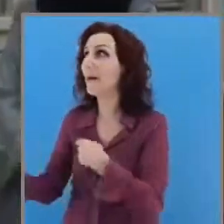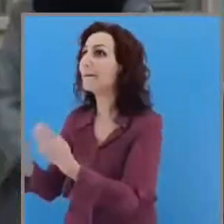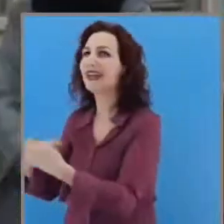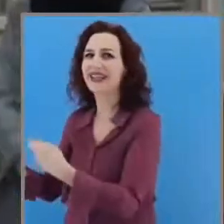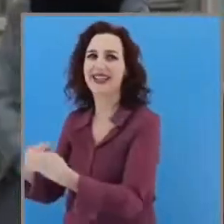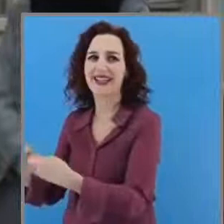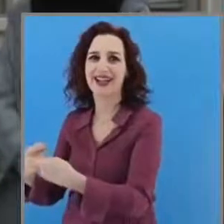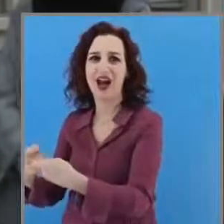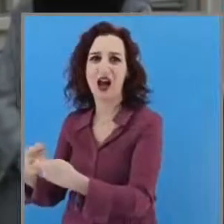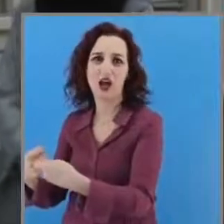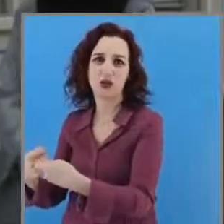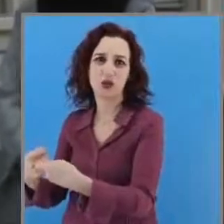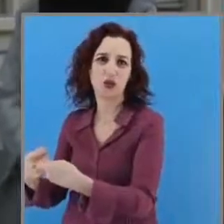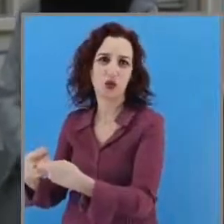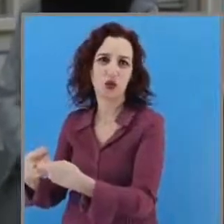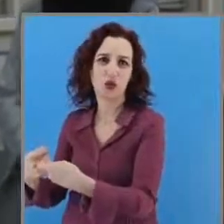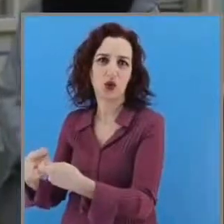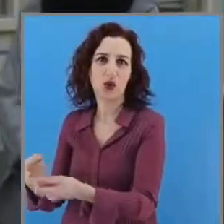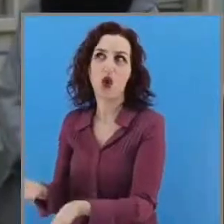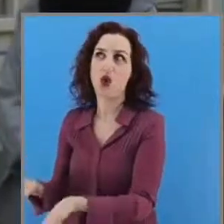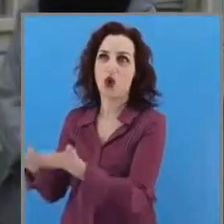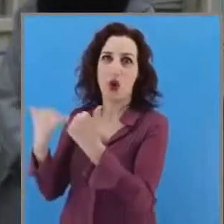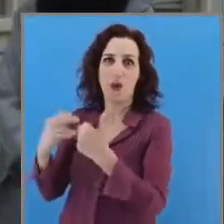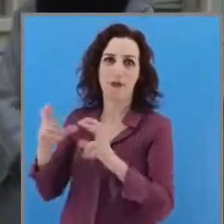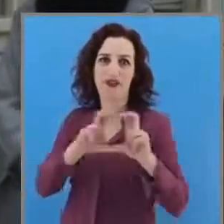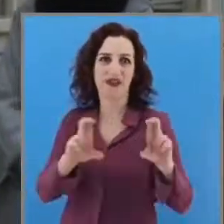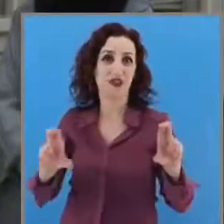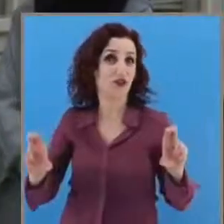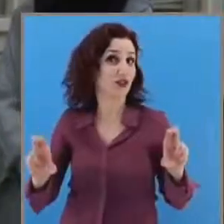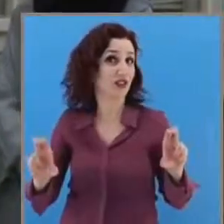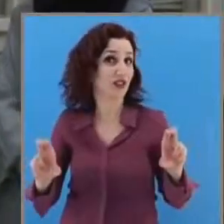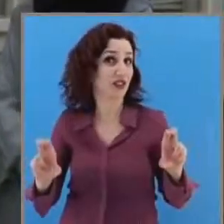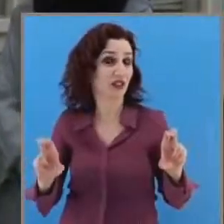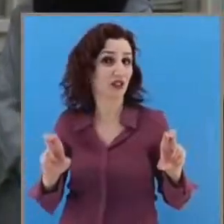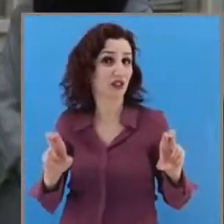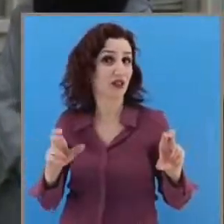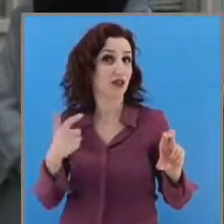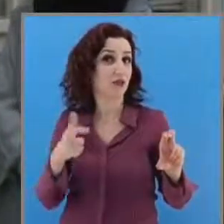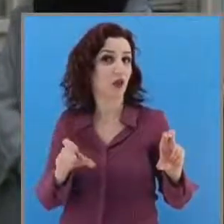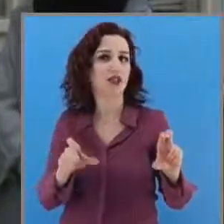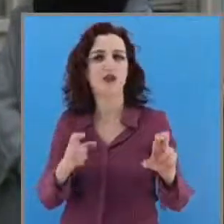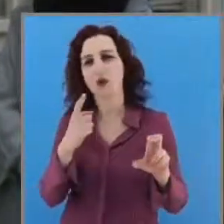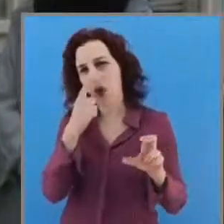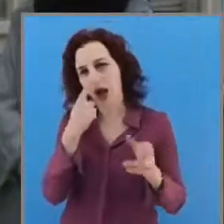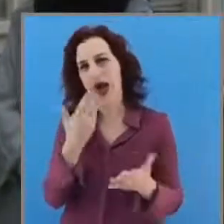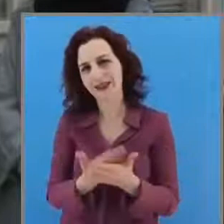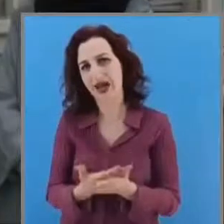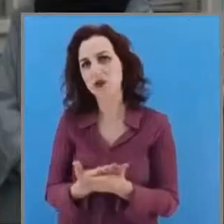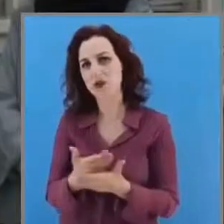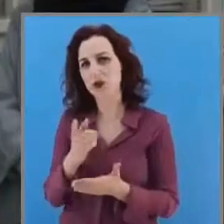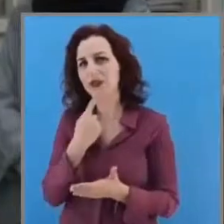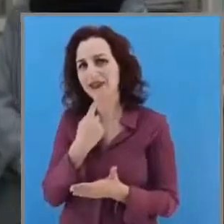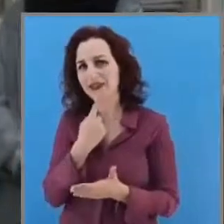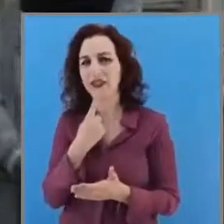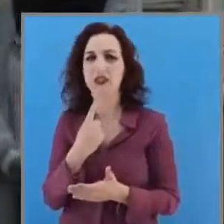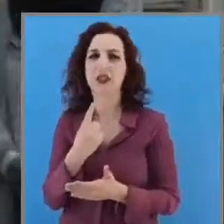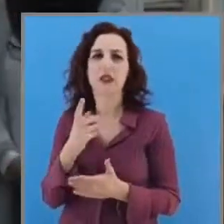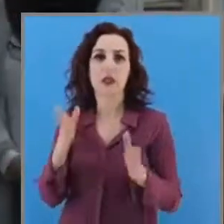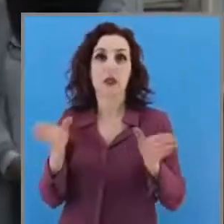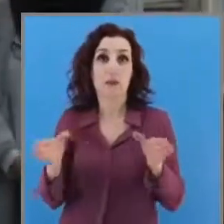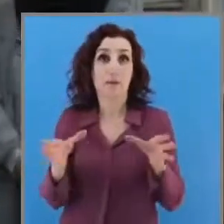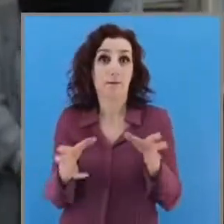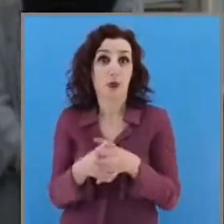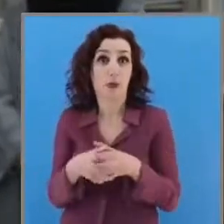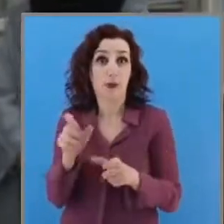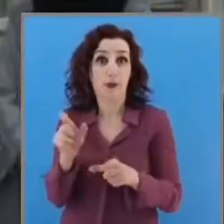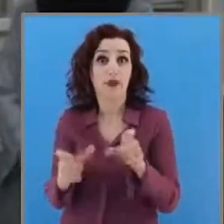la fascia che non è quella indicata, quindi le fasce a rischio, ma il milione di vaccini ci fa